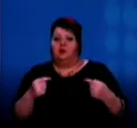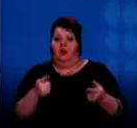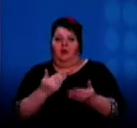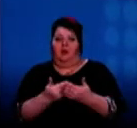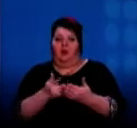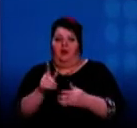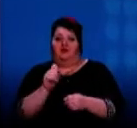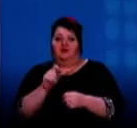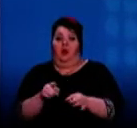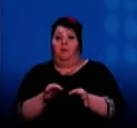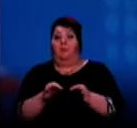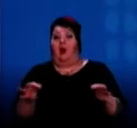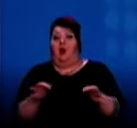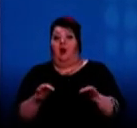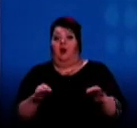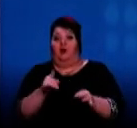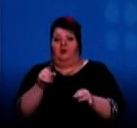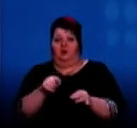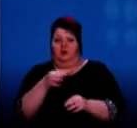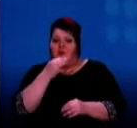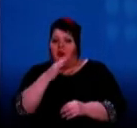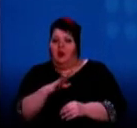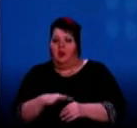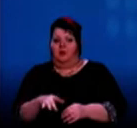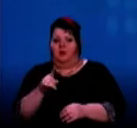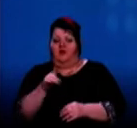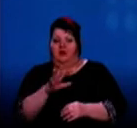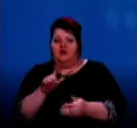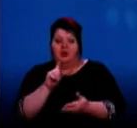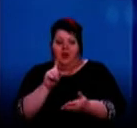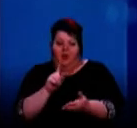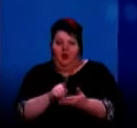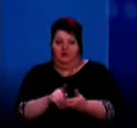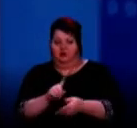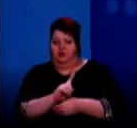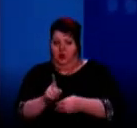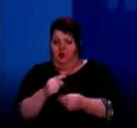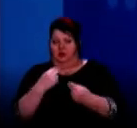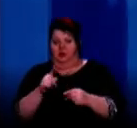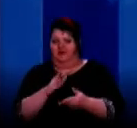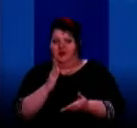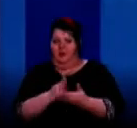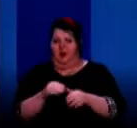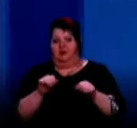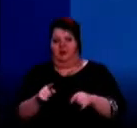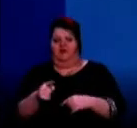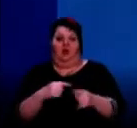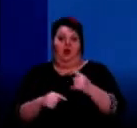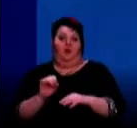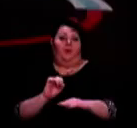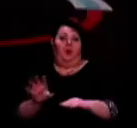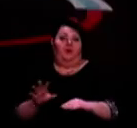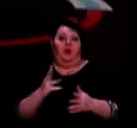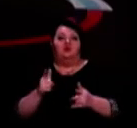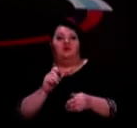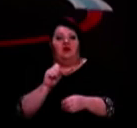замовили макарони, вони вам не подобаються, але вони належної якості, ви не маєте права їх повернути. Інша справа, якщо ви